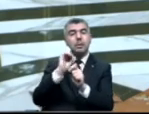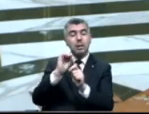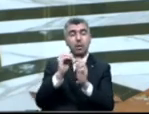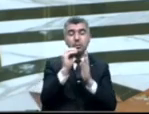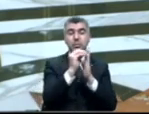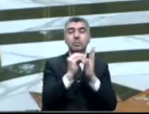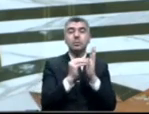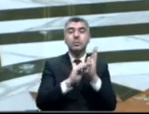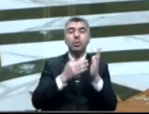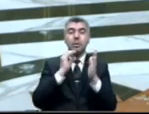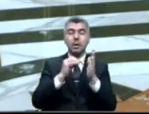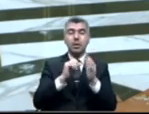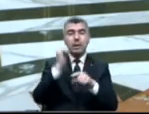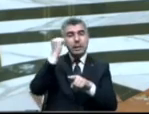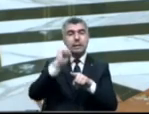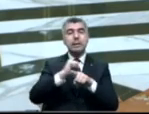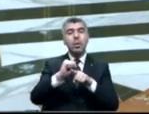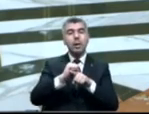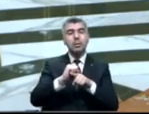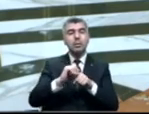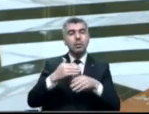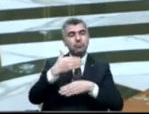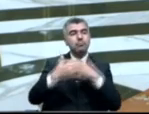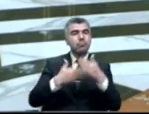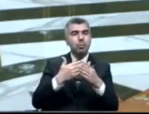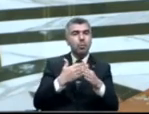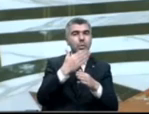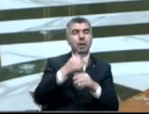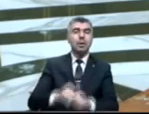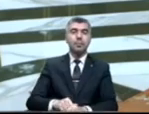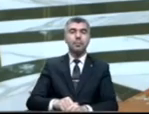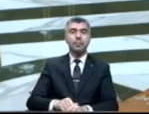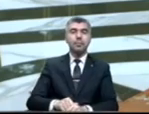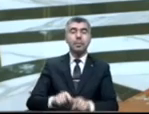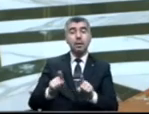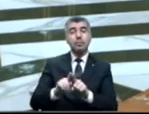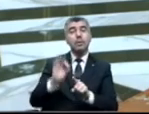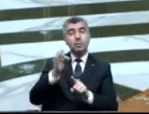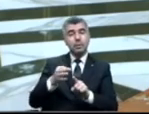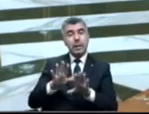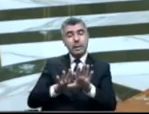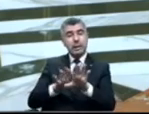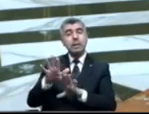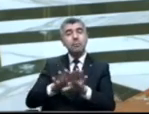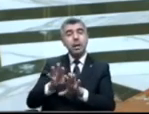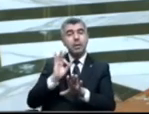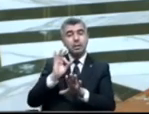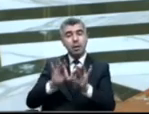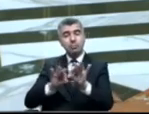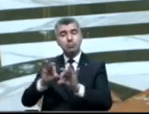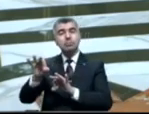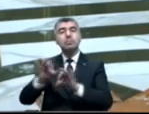برامج منتظمة للتكوين والتكوين المستمر، مما يمكن من تدبير عقلاني في توزيع